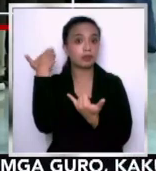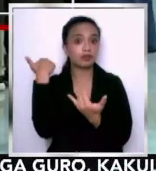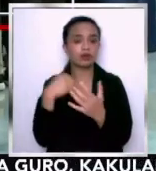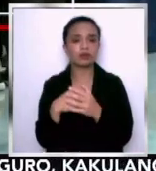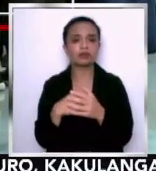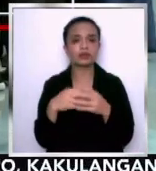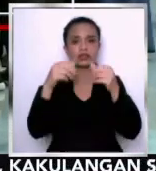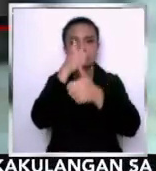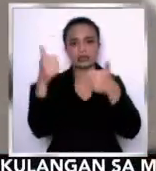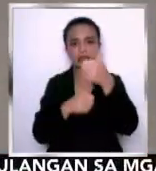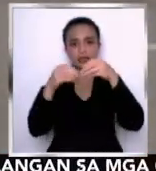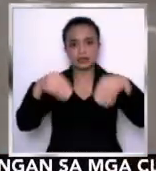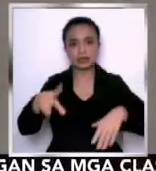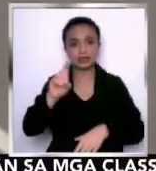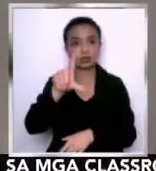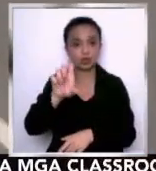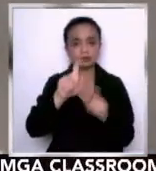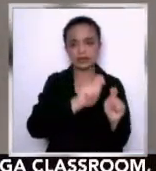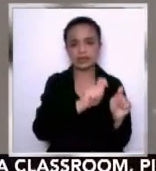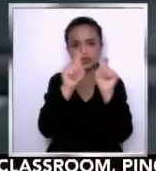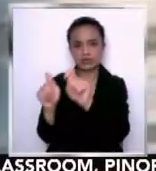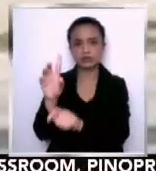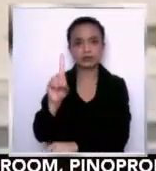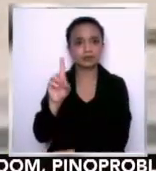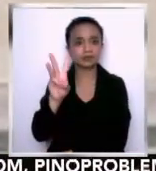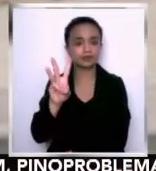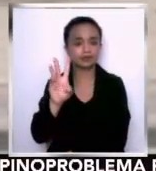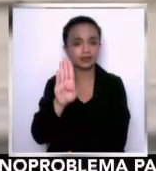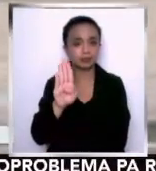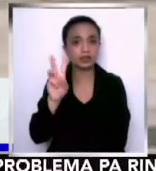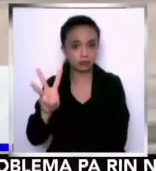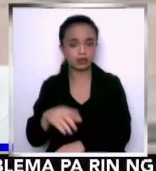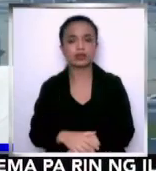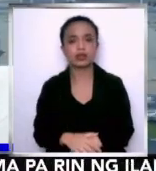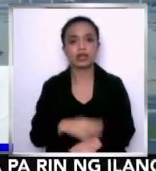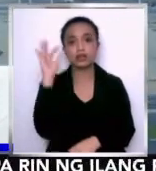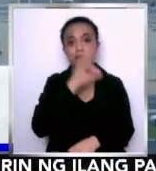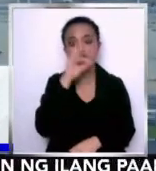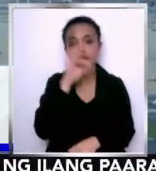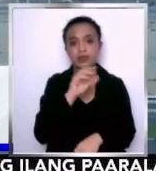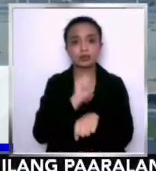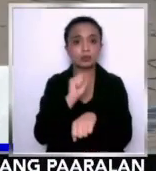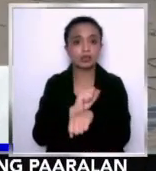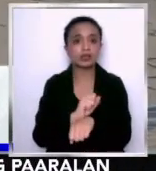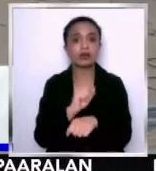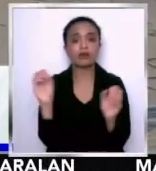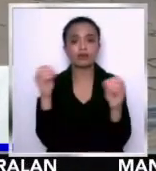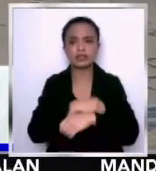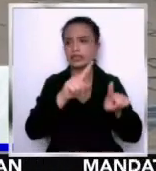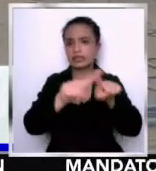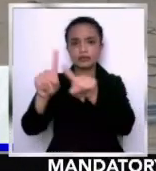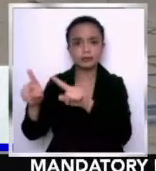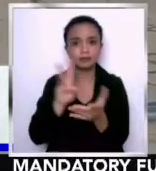and Employment o DOLE. Lahat din na mga polo o yung Philippine Overseas Labor Offices sa iba't ibang panig ng mundo ay